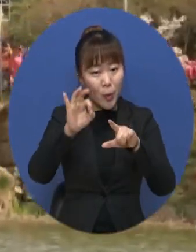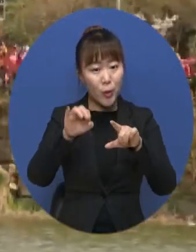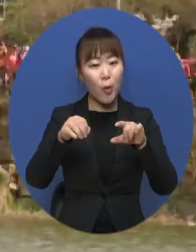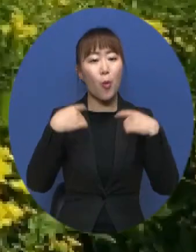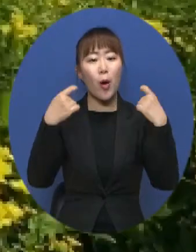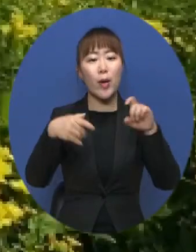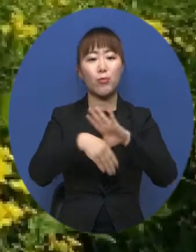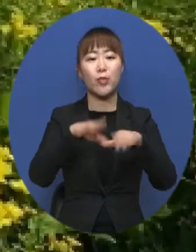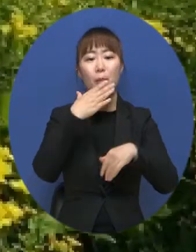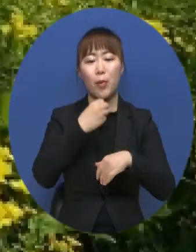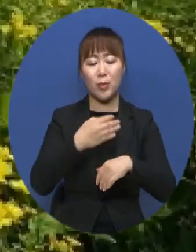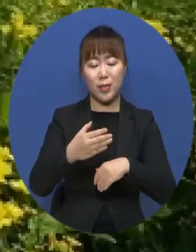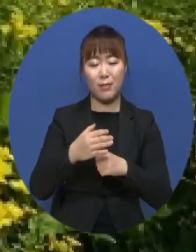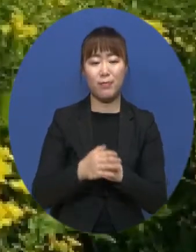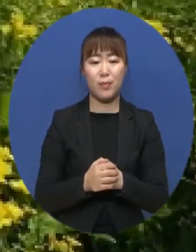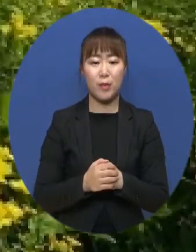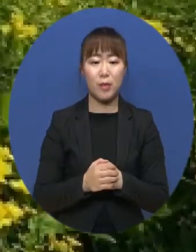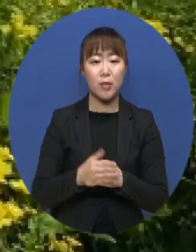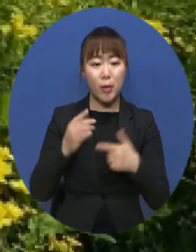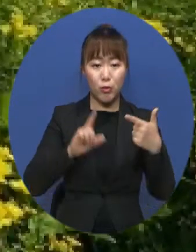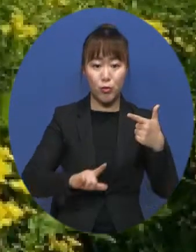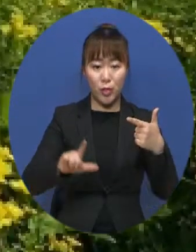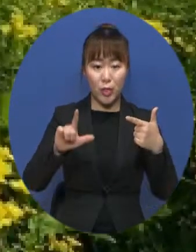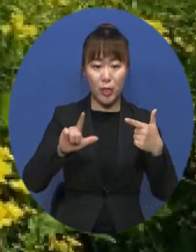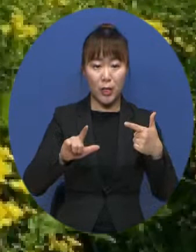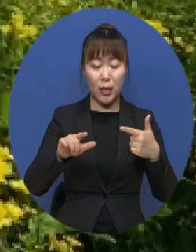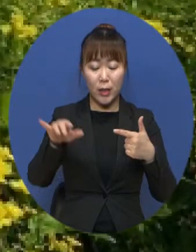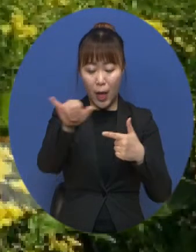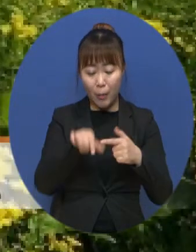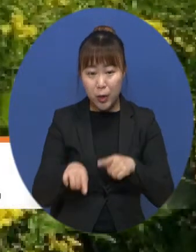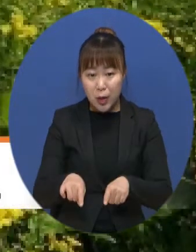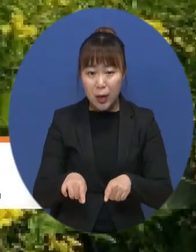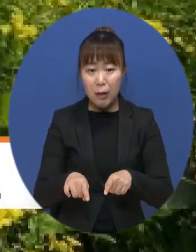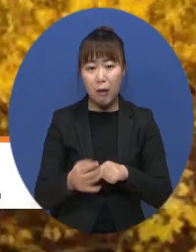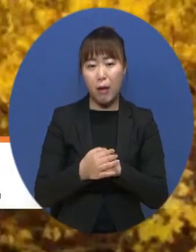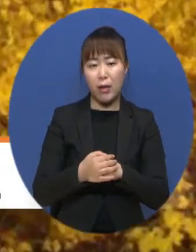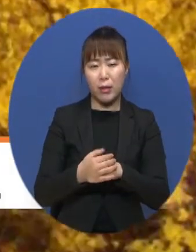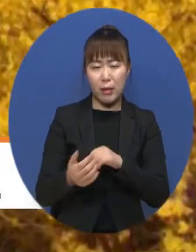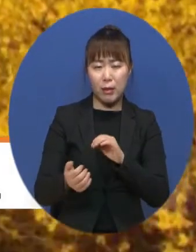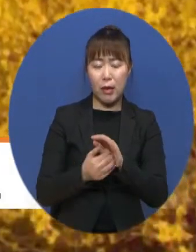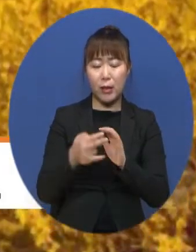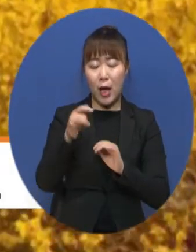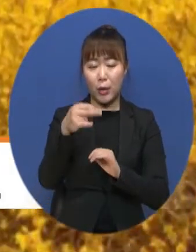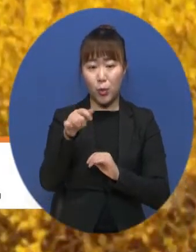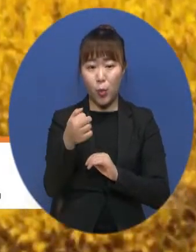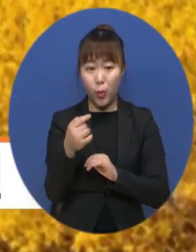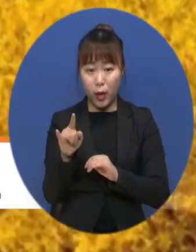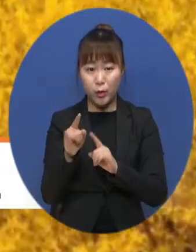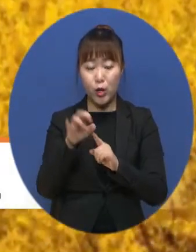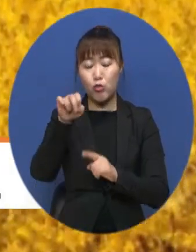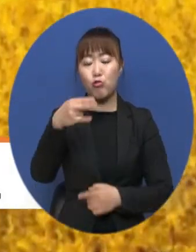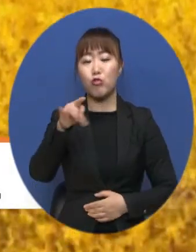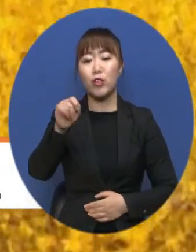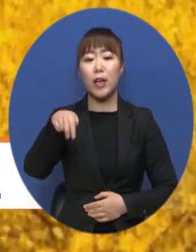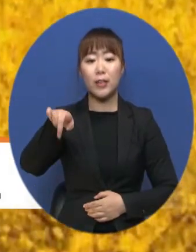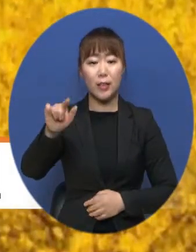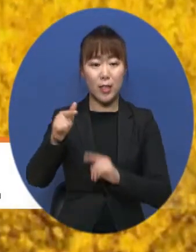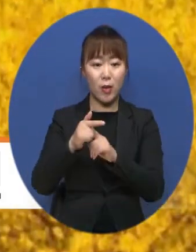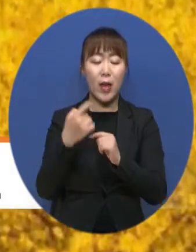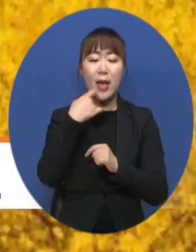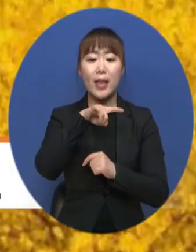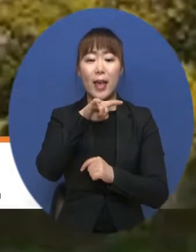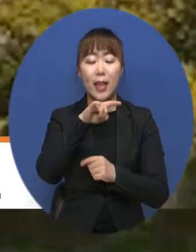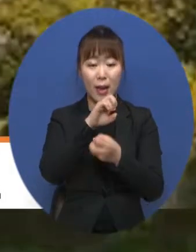자리였습니다. 지난 6일 남도의 끝자락에서 다도해와 접하는 목포시 유달산에서 봄의 전령사인